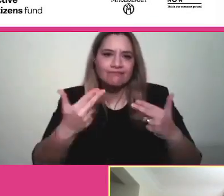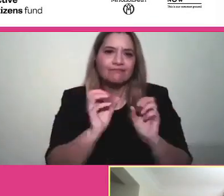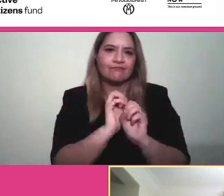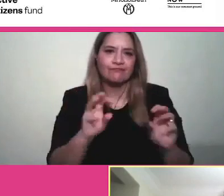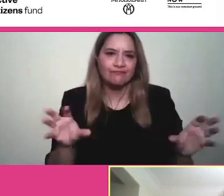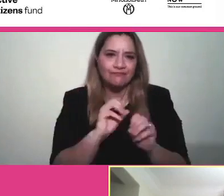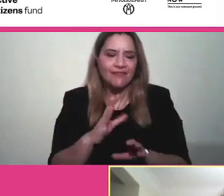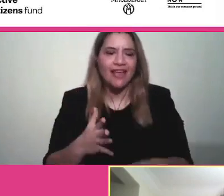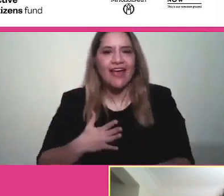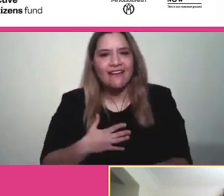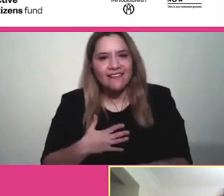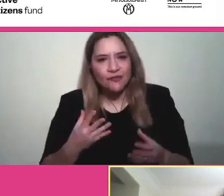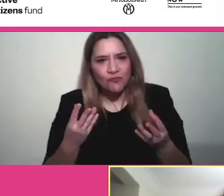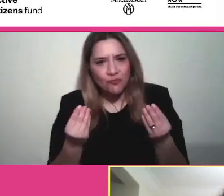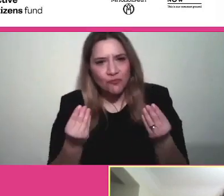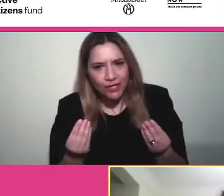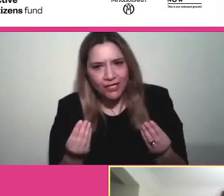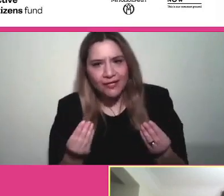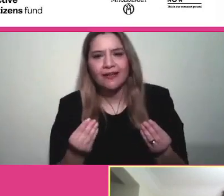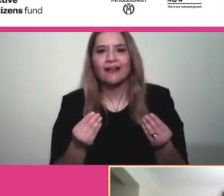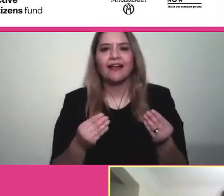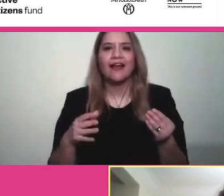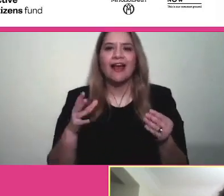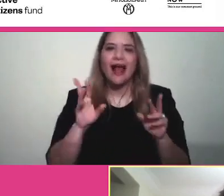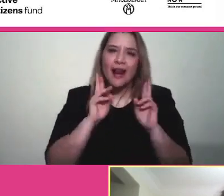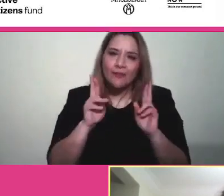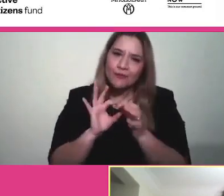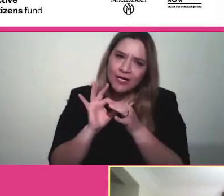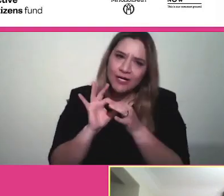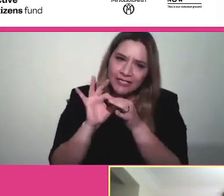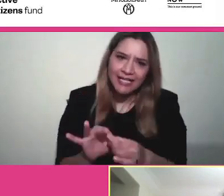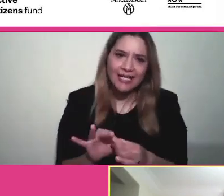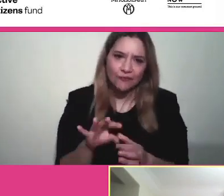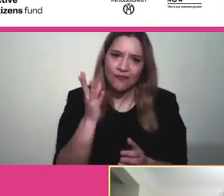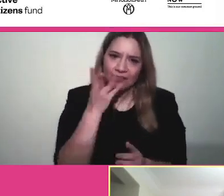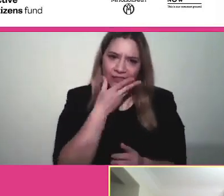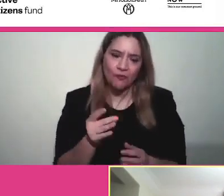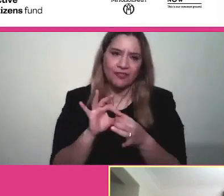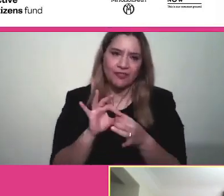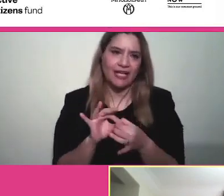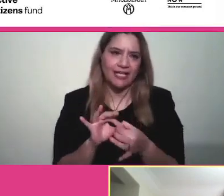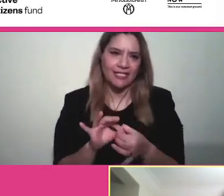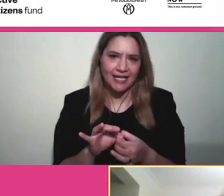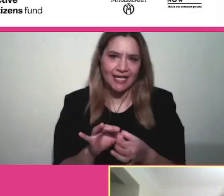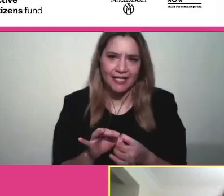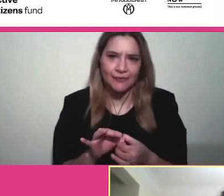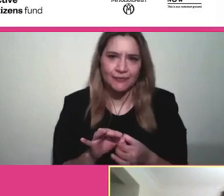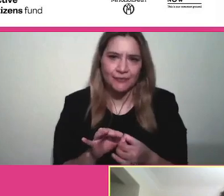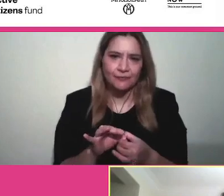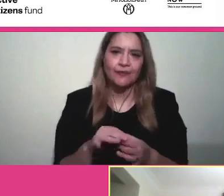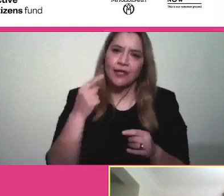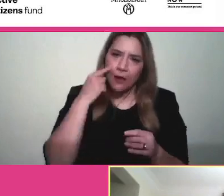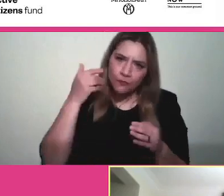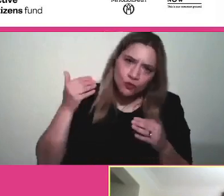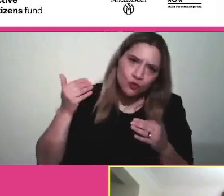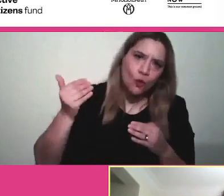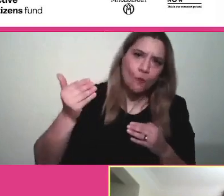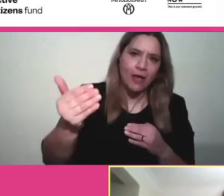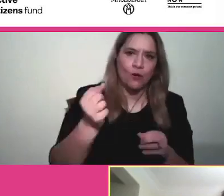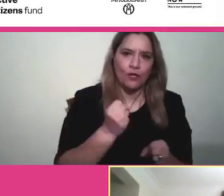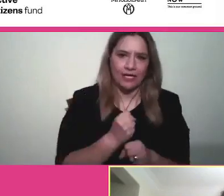Σε ευχαριστούμε και ελπίζουμε να συνεχίσουμε αυτή την όμορφη συνεργασία και σε μελλοντικά